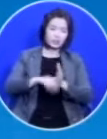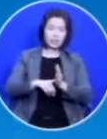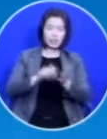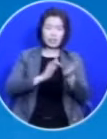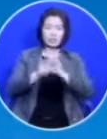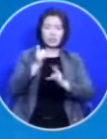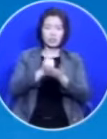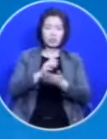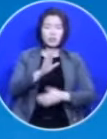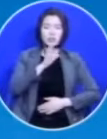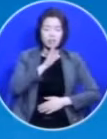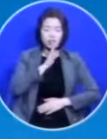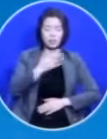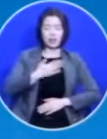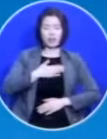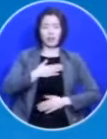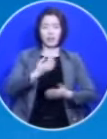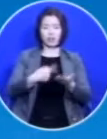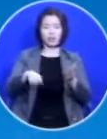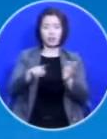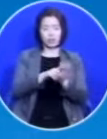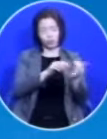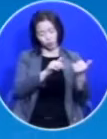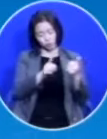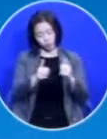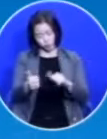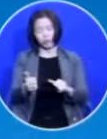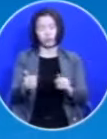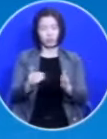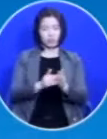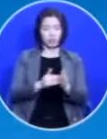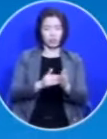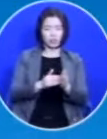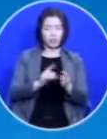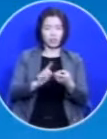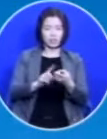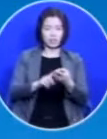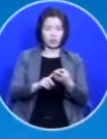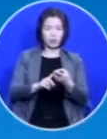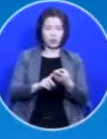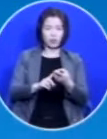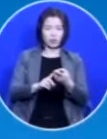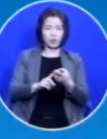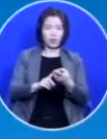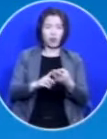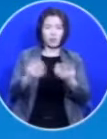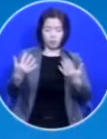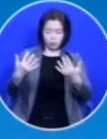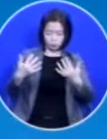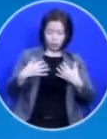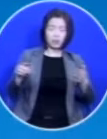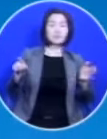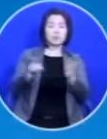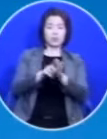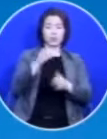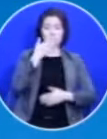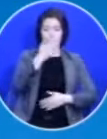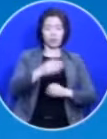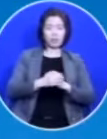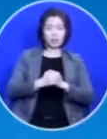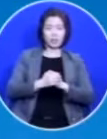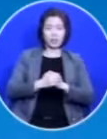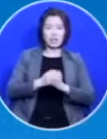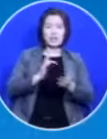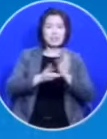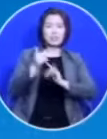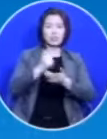예수님께서 정말 나를 위해서 죽으셨나 그게 막 믿어지다 예수님이